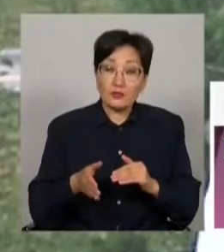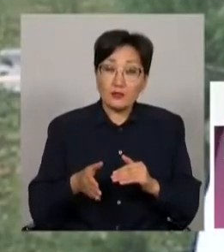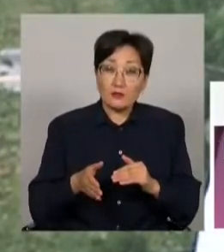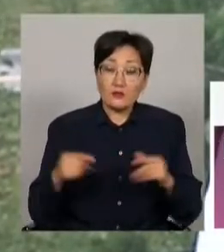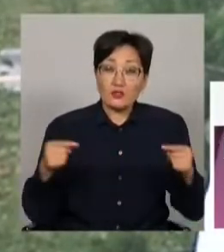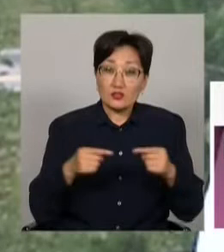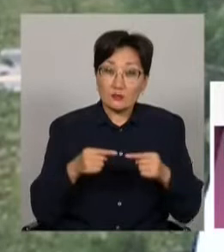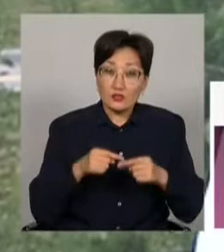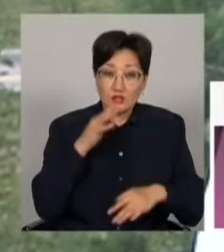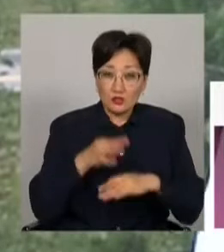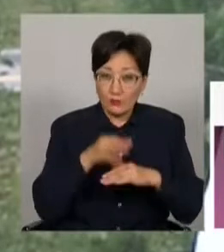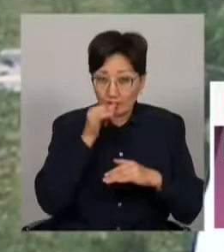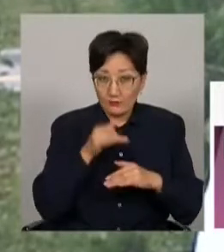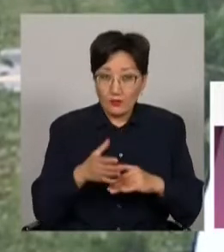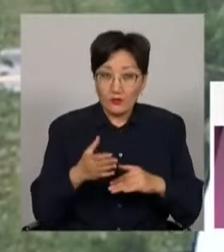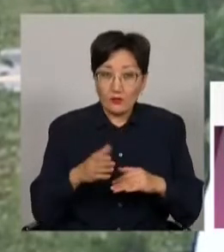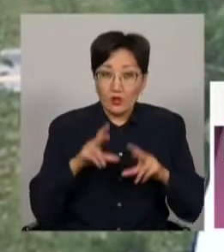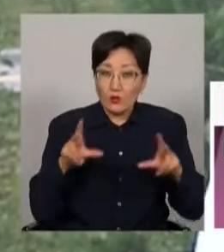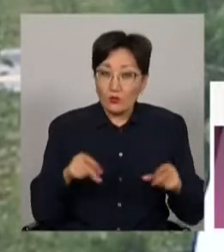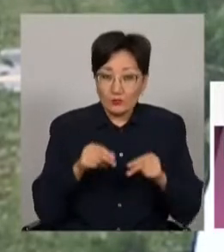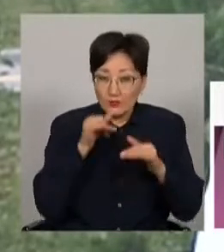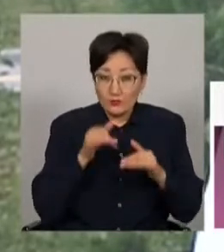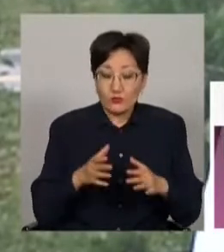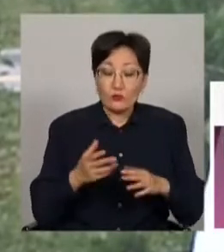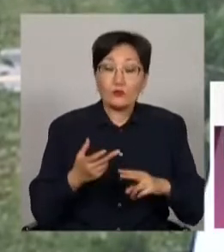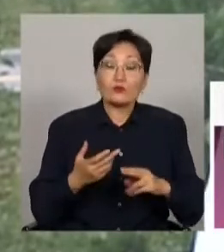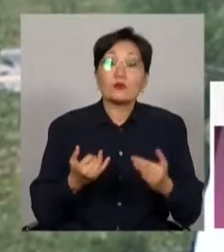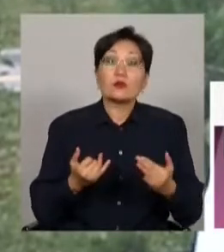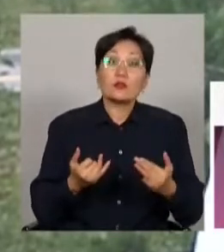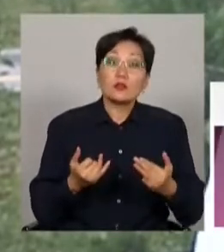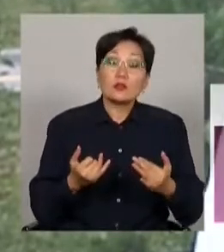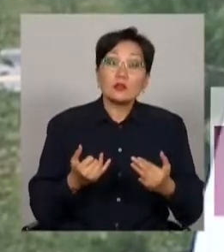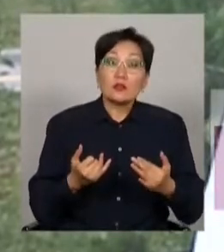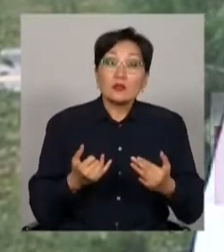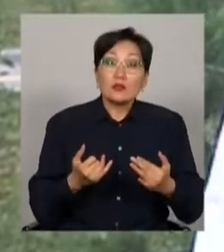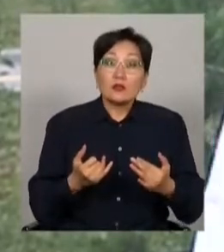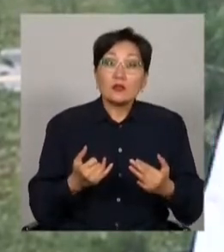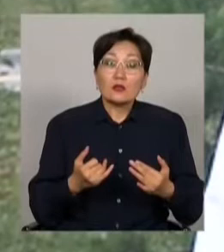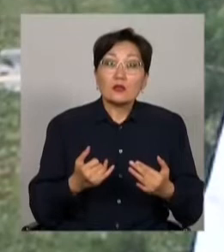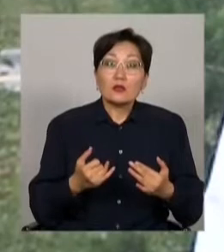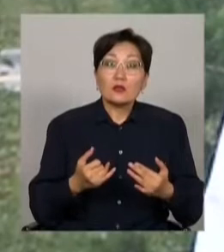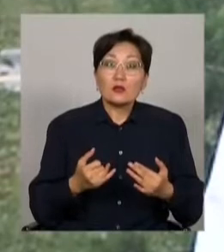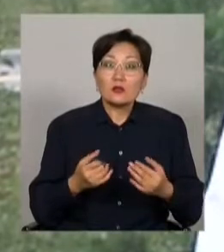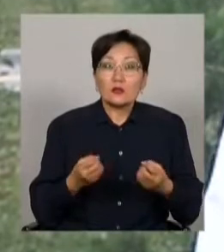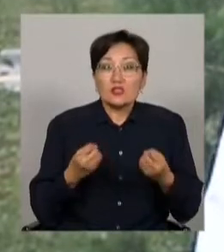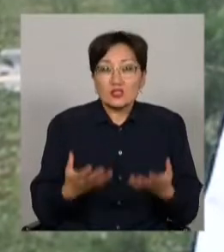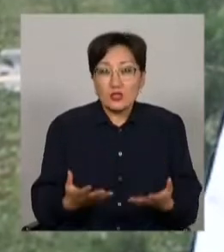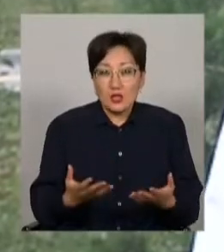нақты жауап бере алмаймын. Өдеде айта алмаймын. Енді гравийдің жаңағы